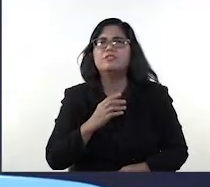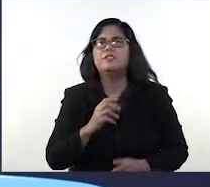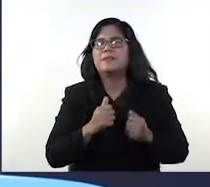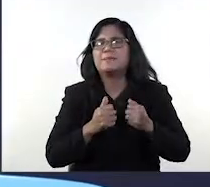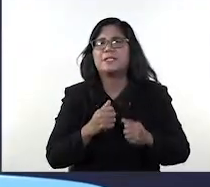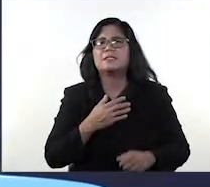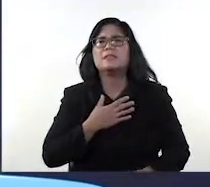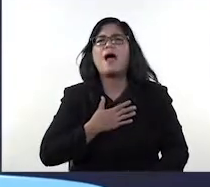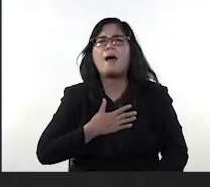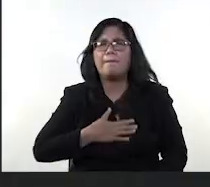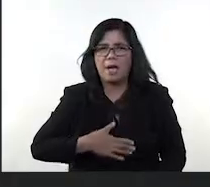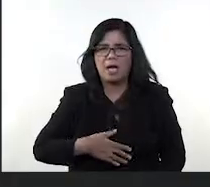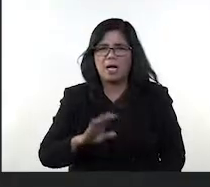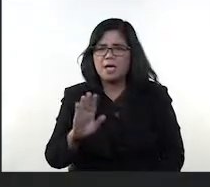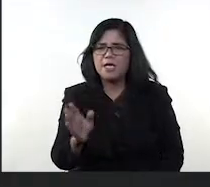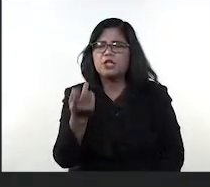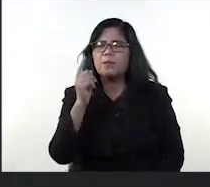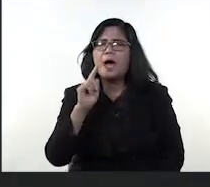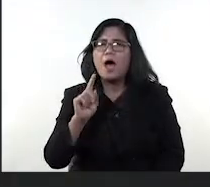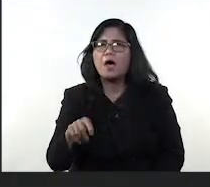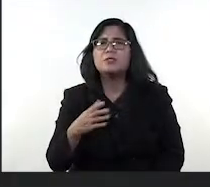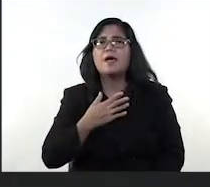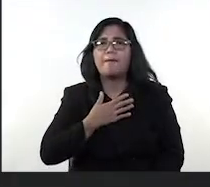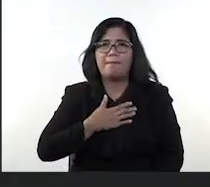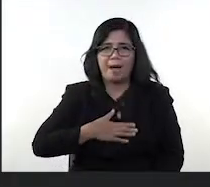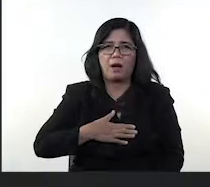hai hidup twmbok sabar terus darah